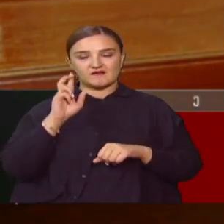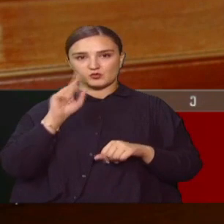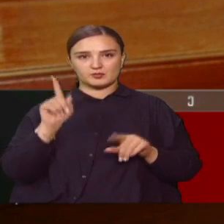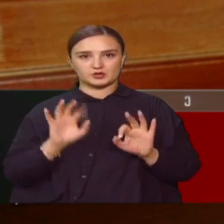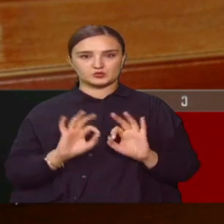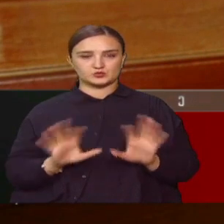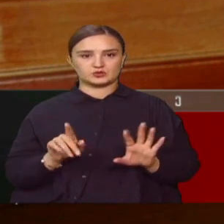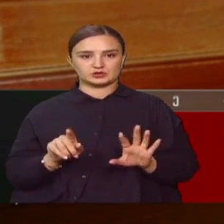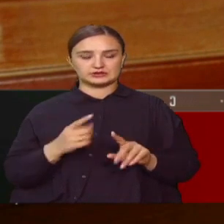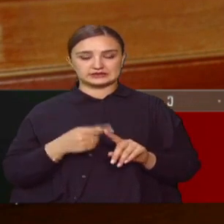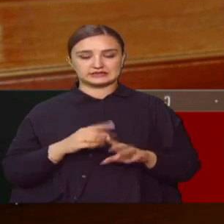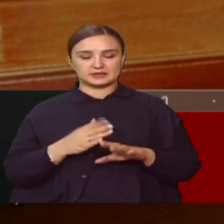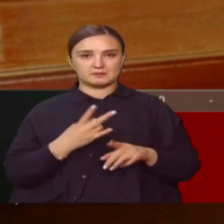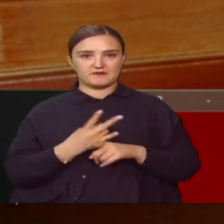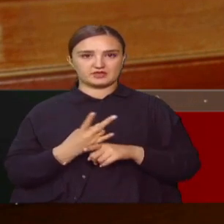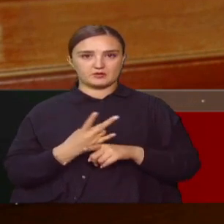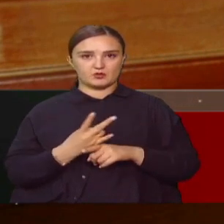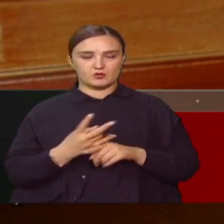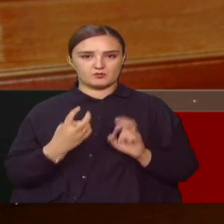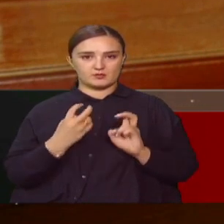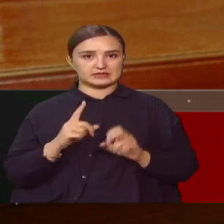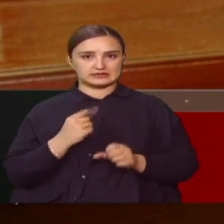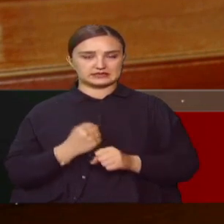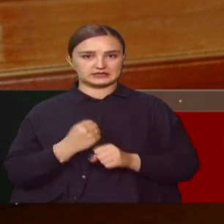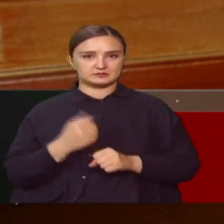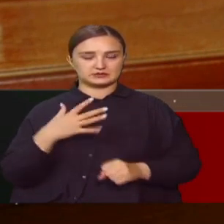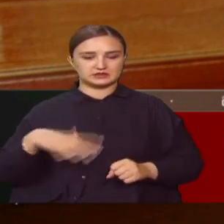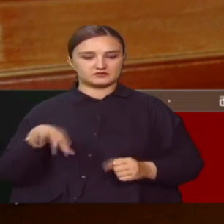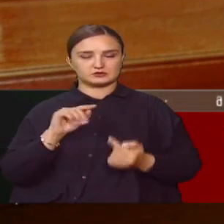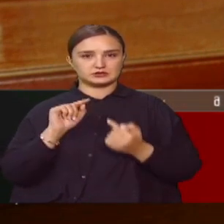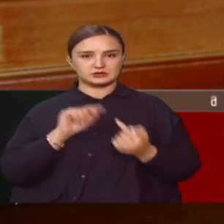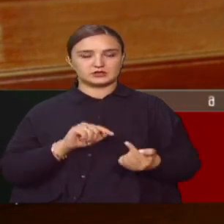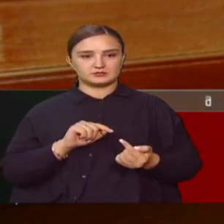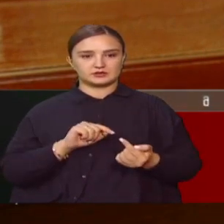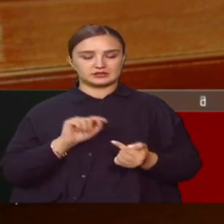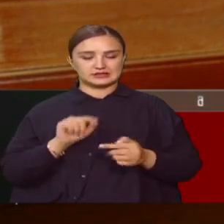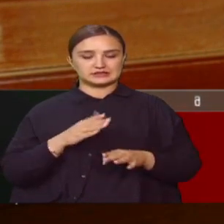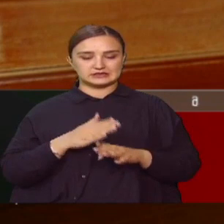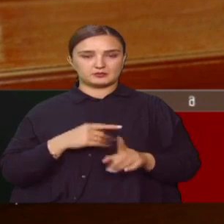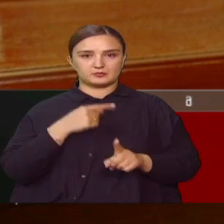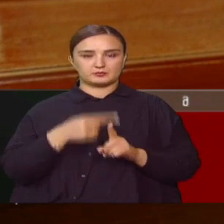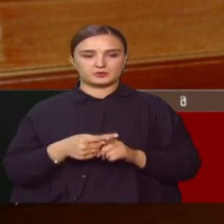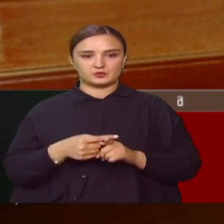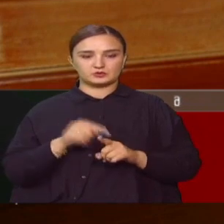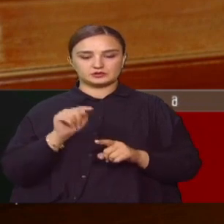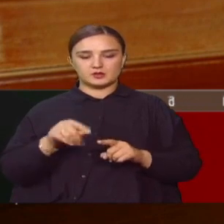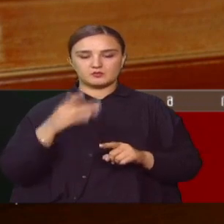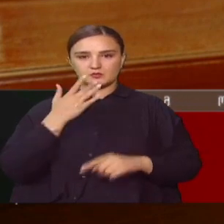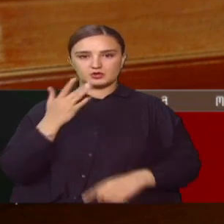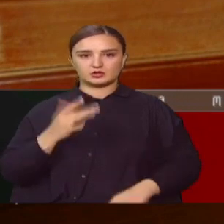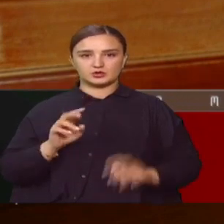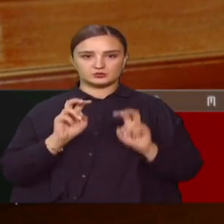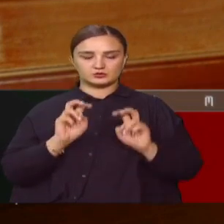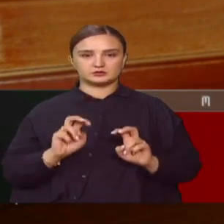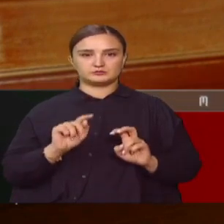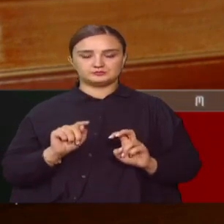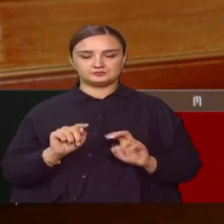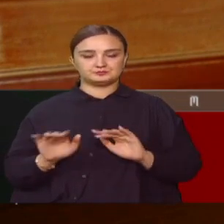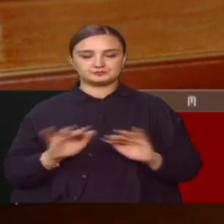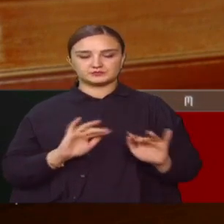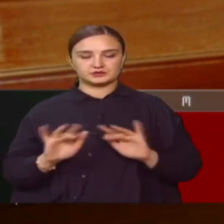შუაშია ეს არის მავნებლობა რაც კეთდება საქართველოს წინააღმდეგ და ეს არის პლუს ამას ამ პოლიტიკური აი ამ